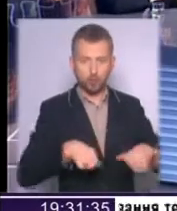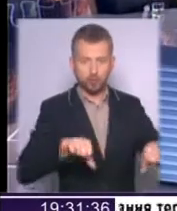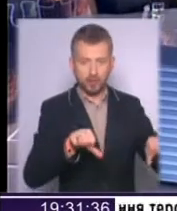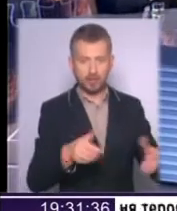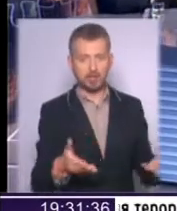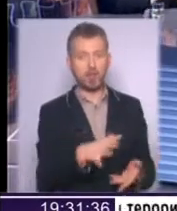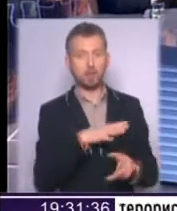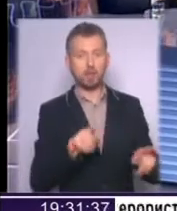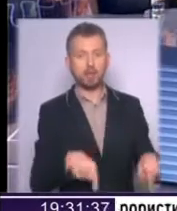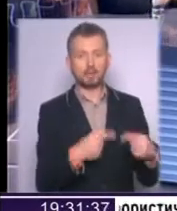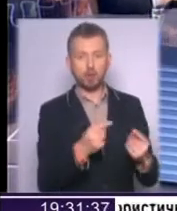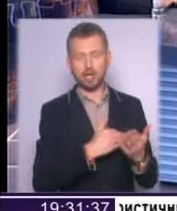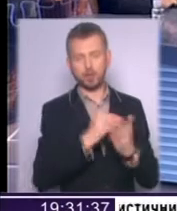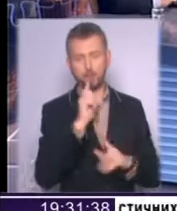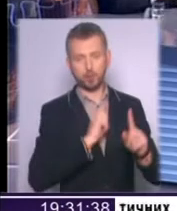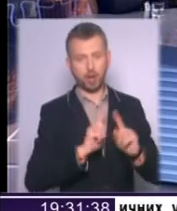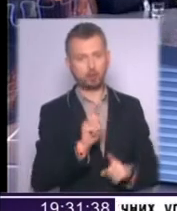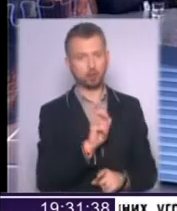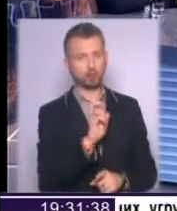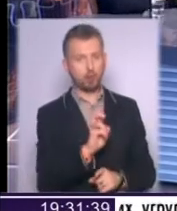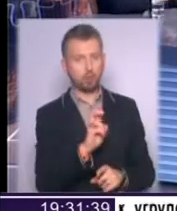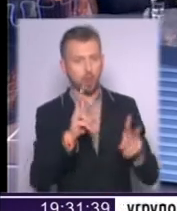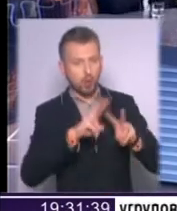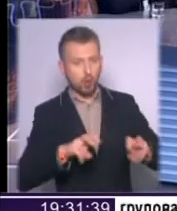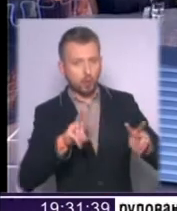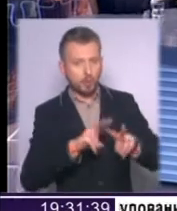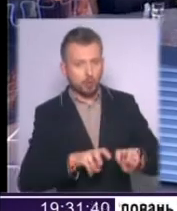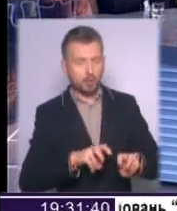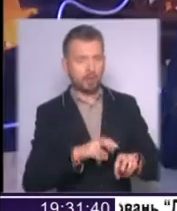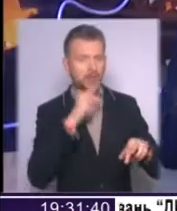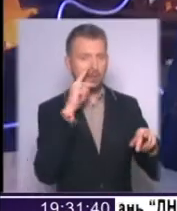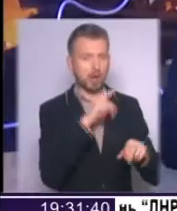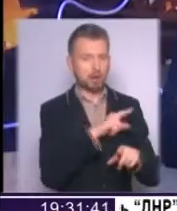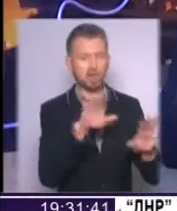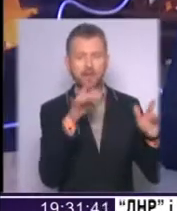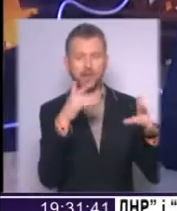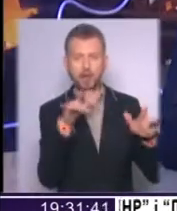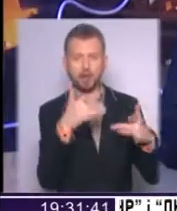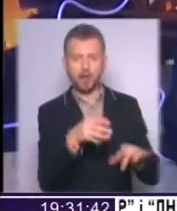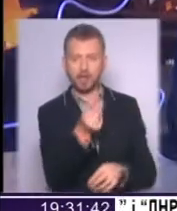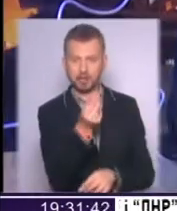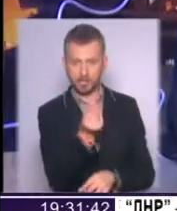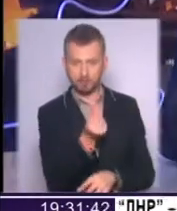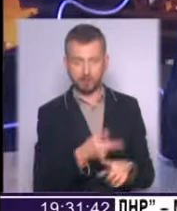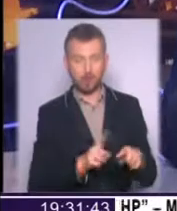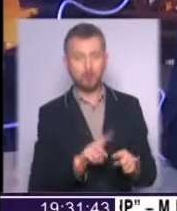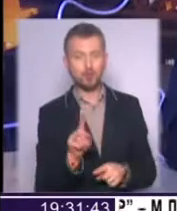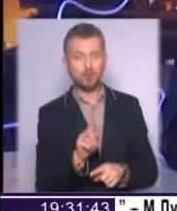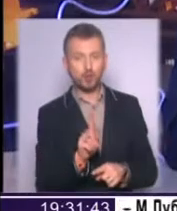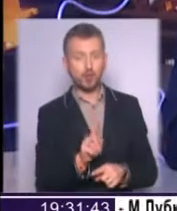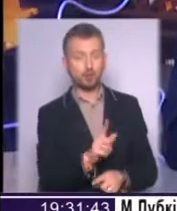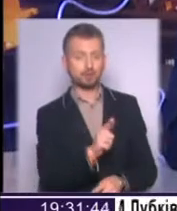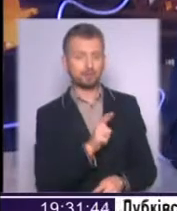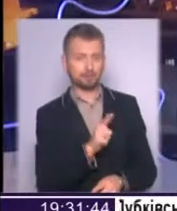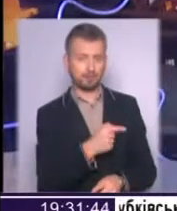яка була створена Верховною Радою для того, щоб розслідувати неправильне нарахування тарифів. Тому що Ми з Юлією